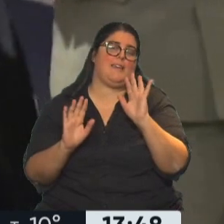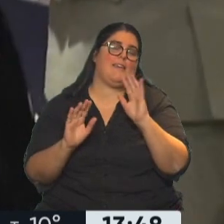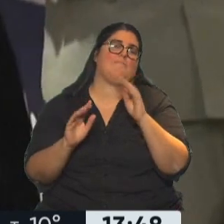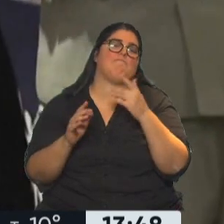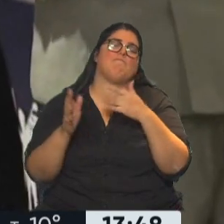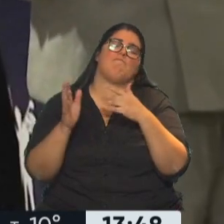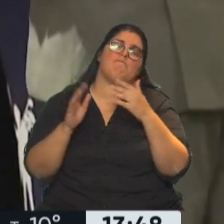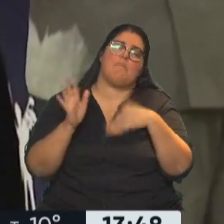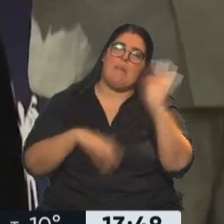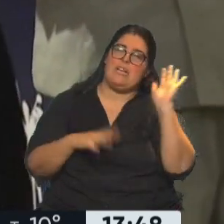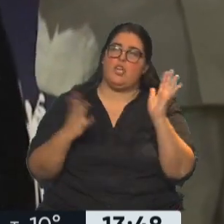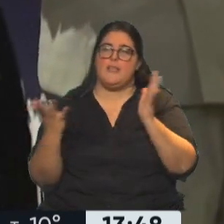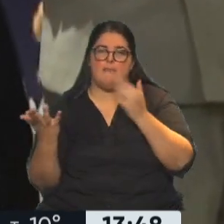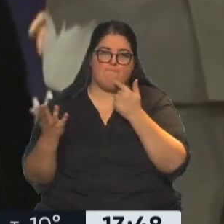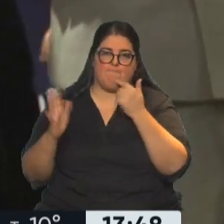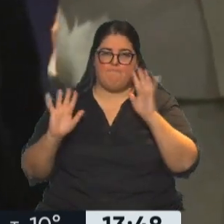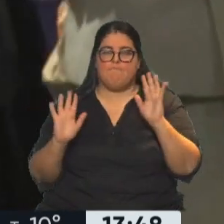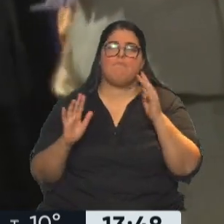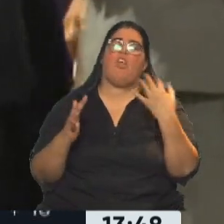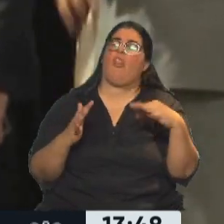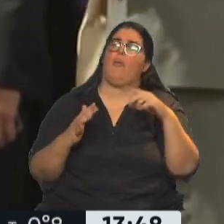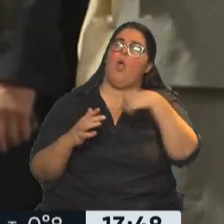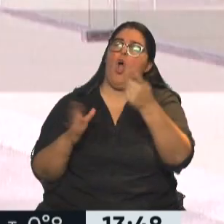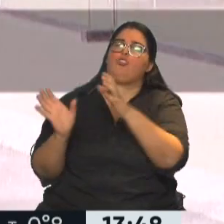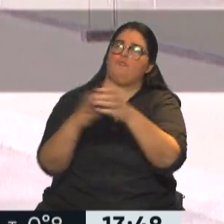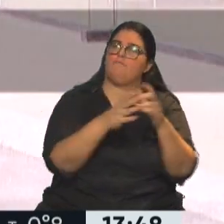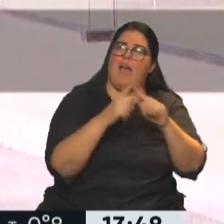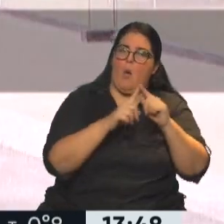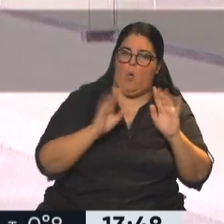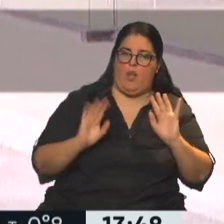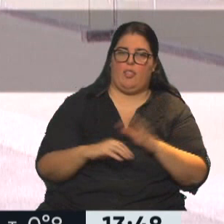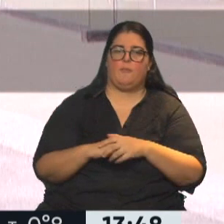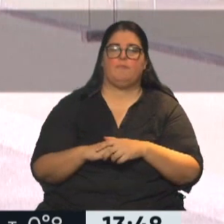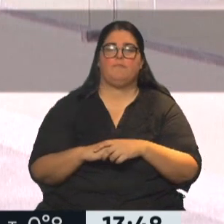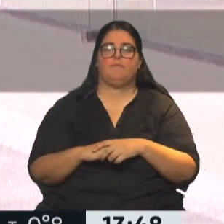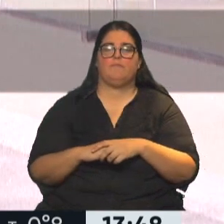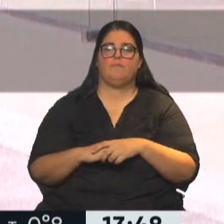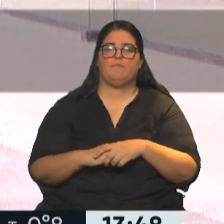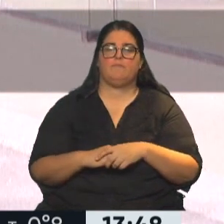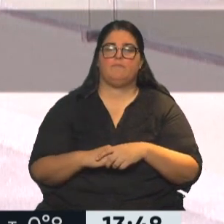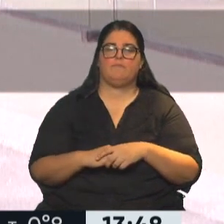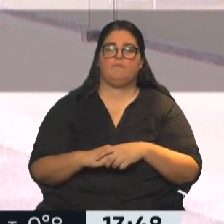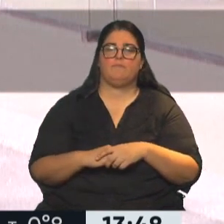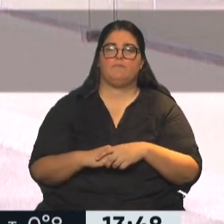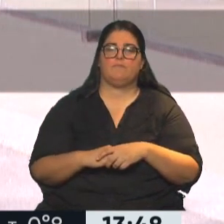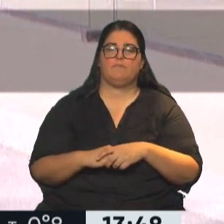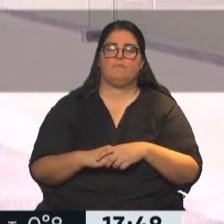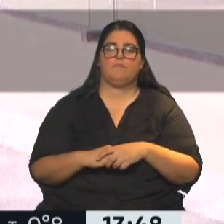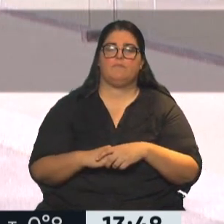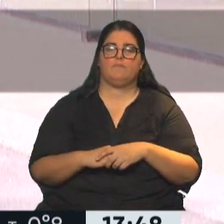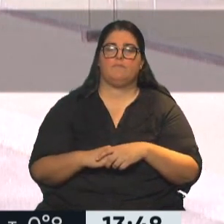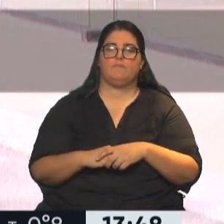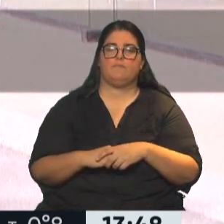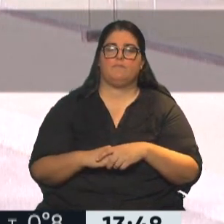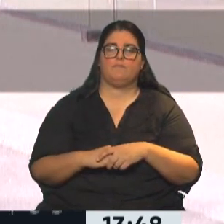mayoría relativa viéndose obligado a pactar con otras fuerzas. Ensemble, la majorité présidentielle recule nettement par rapport à 2017,